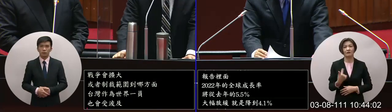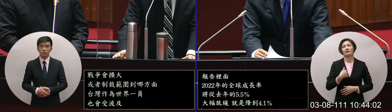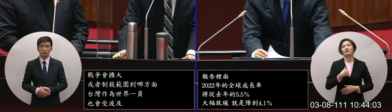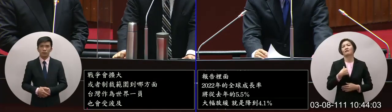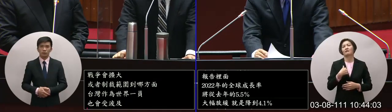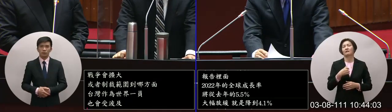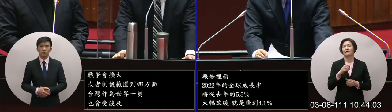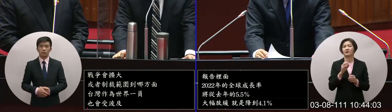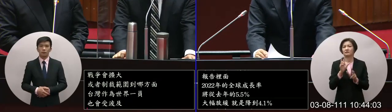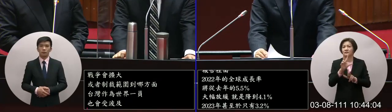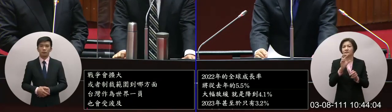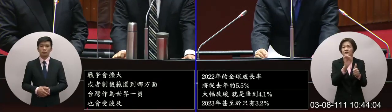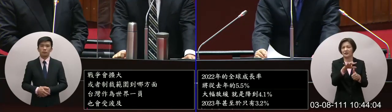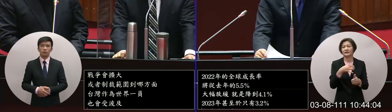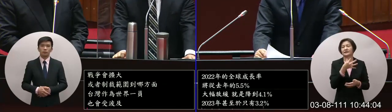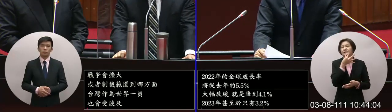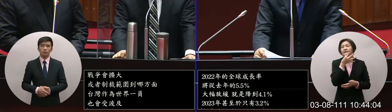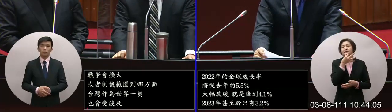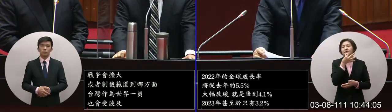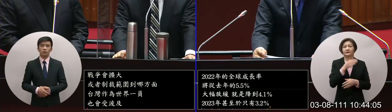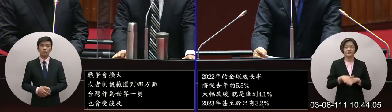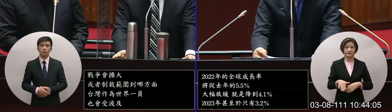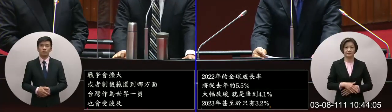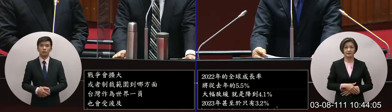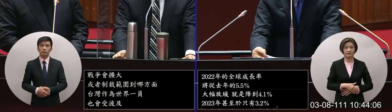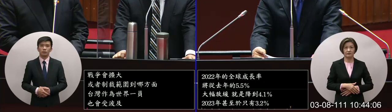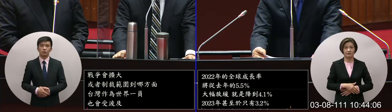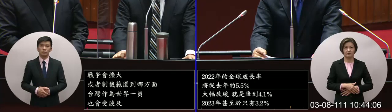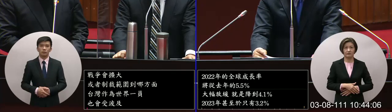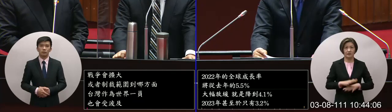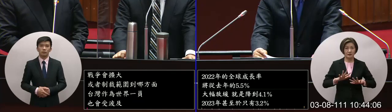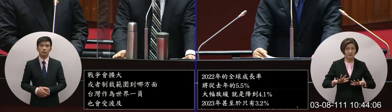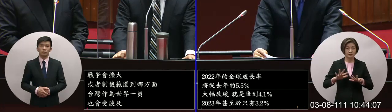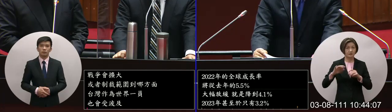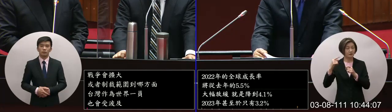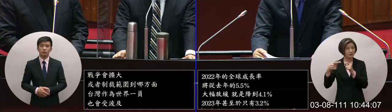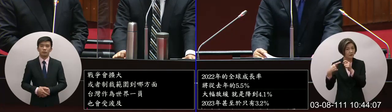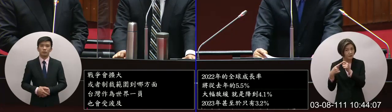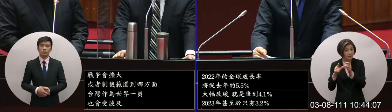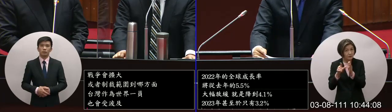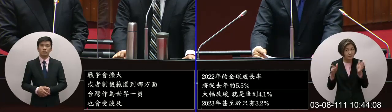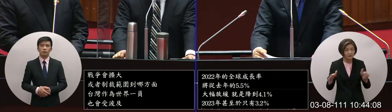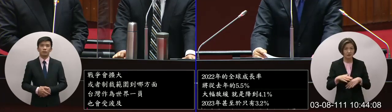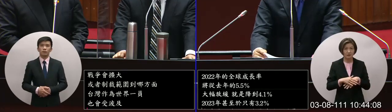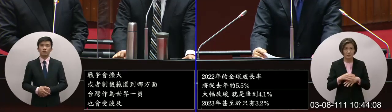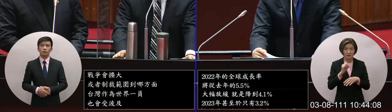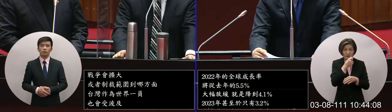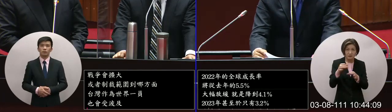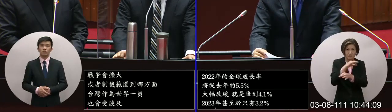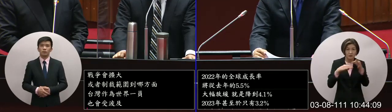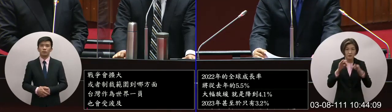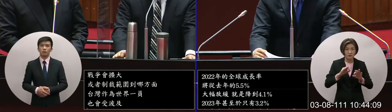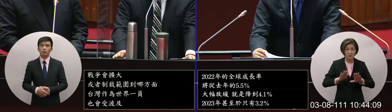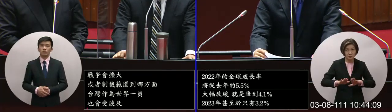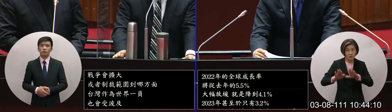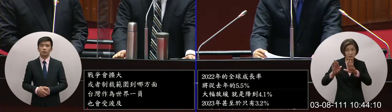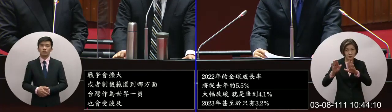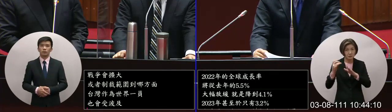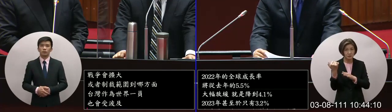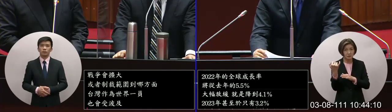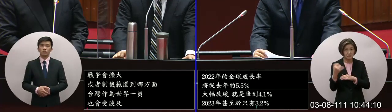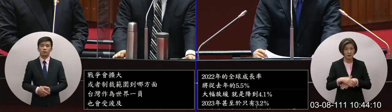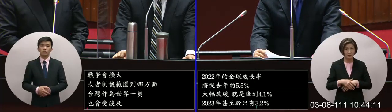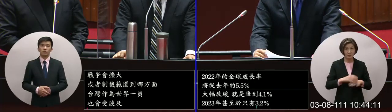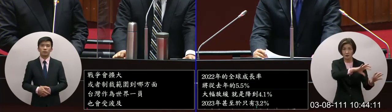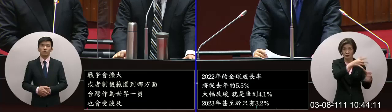是堪忧啊。那请问你认为今明两年台湾的经济成长率有没有能够表现优于